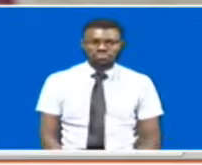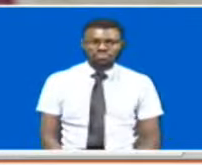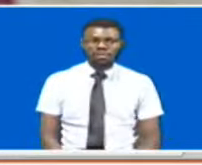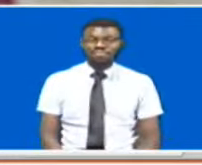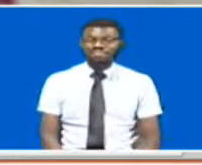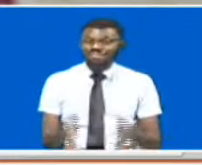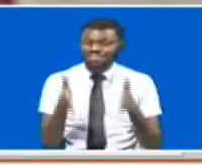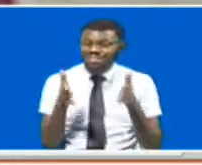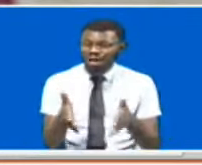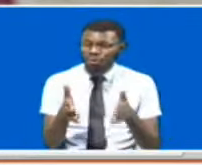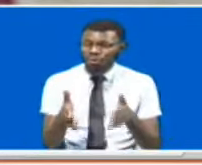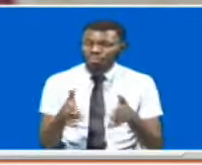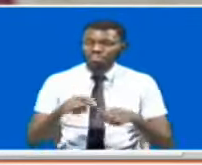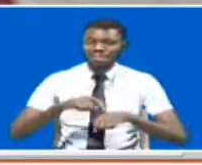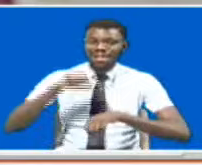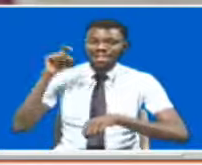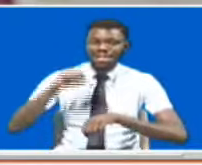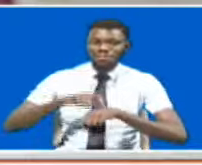And therefore, Embu,